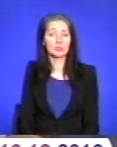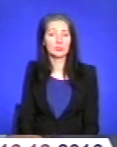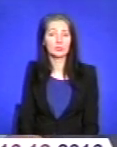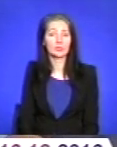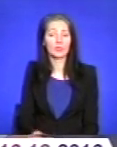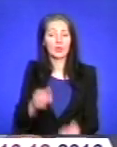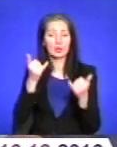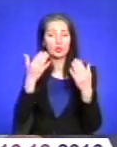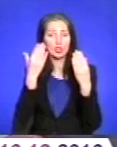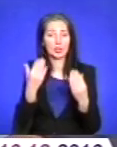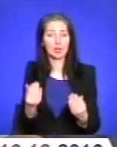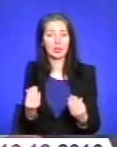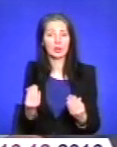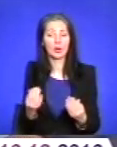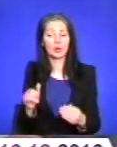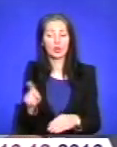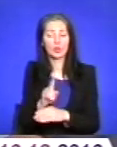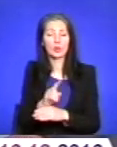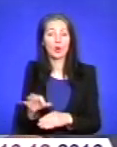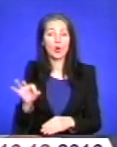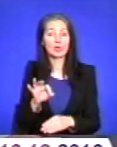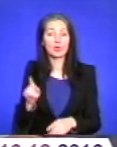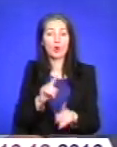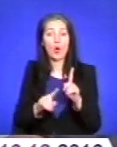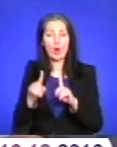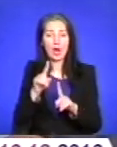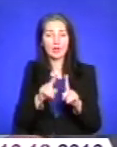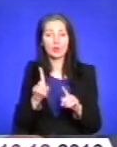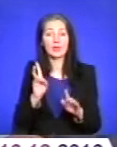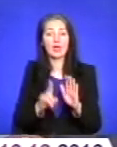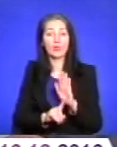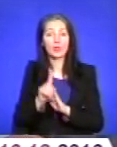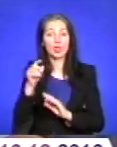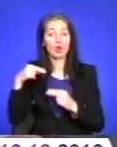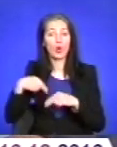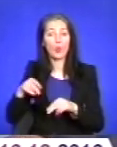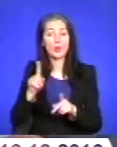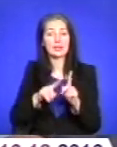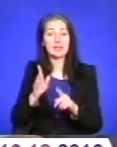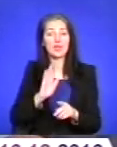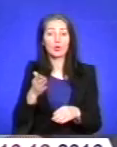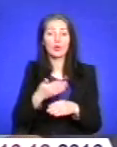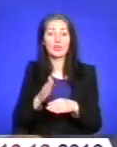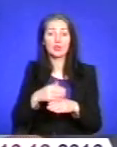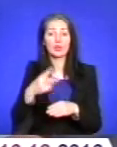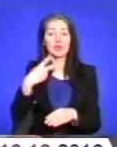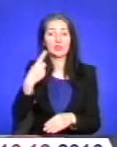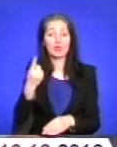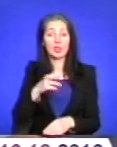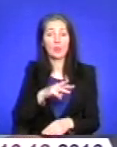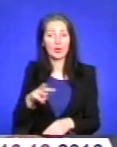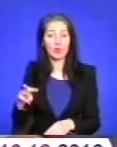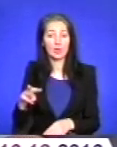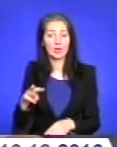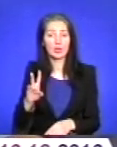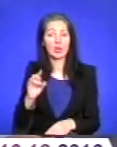На сьогоднішній день Тернопільською обласною радою на початок роботи сесії було виділено 21 мільйон на